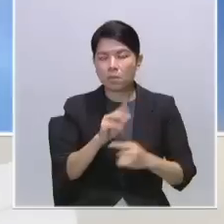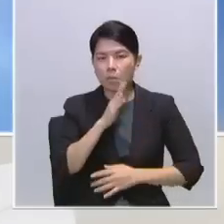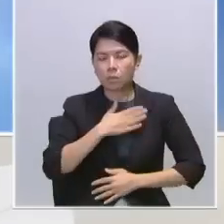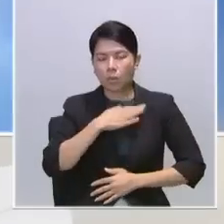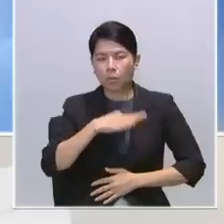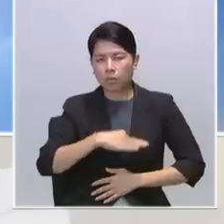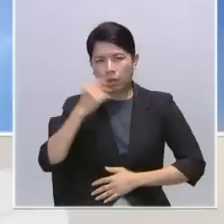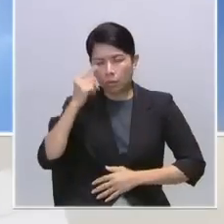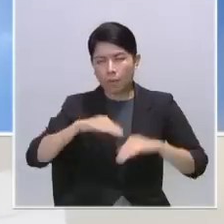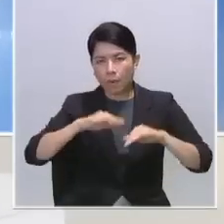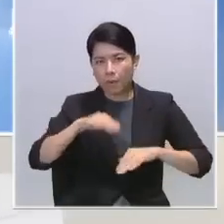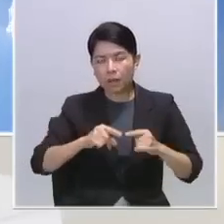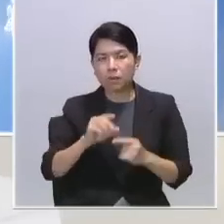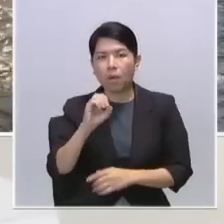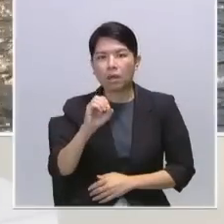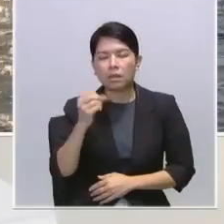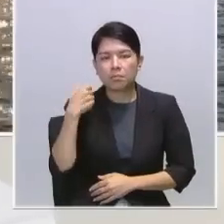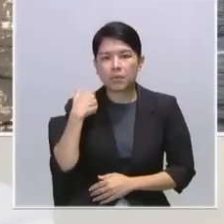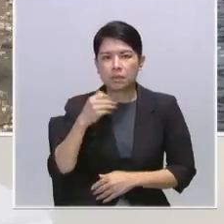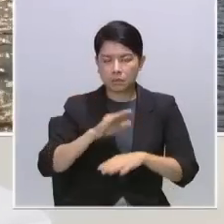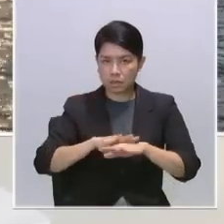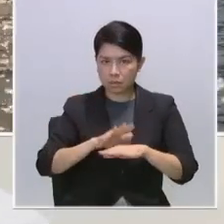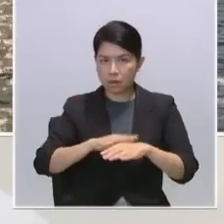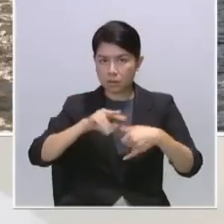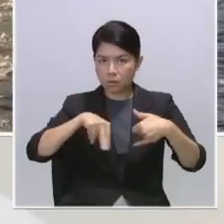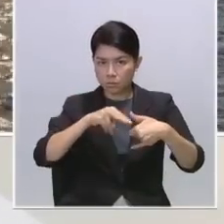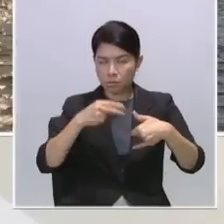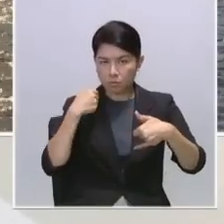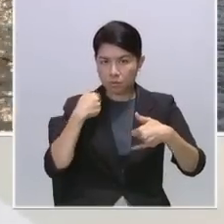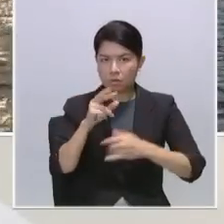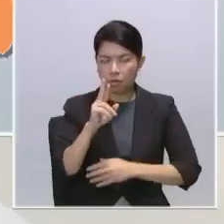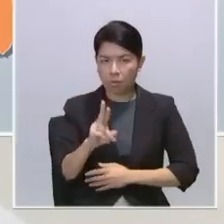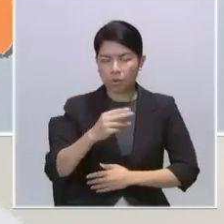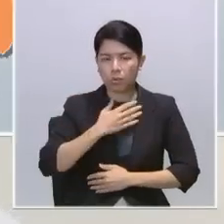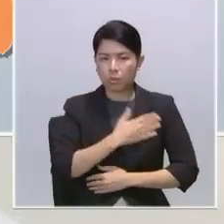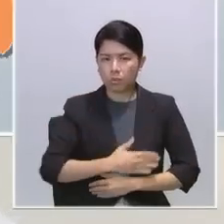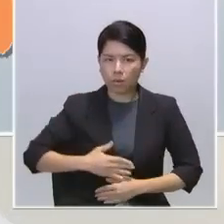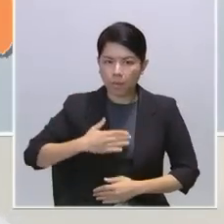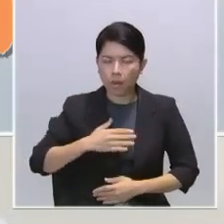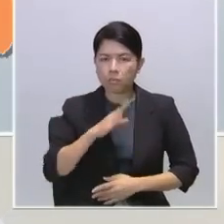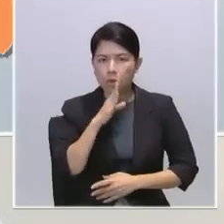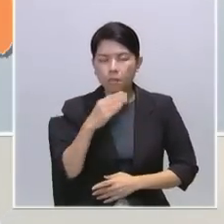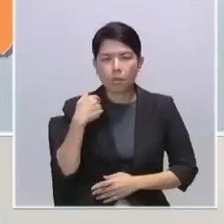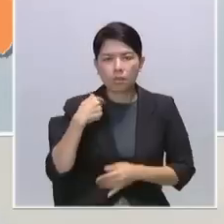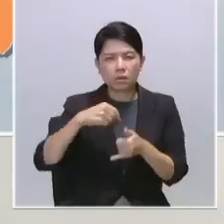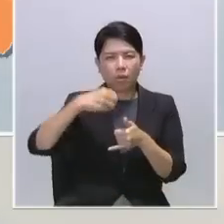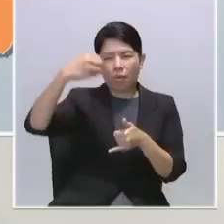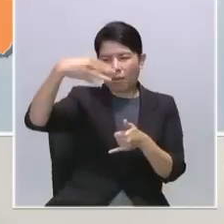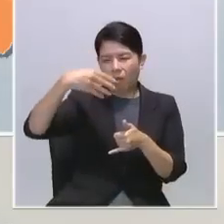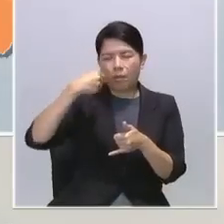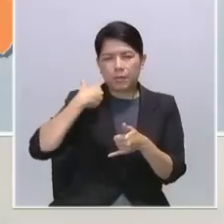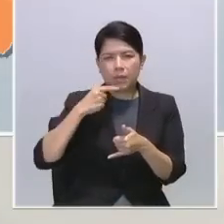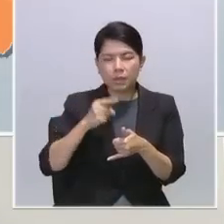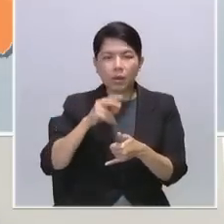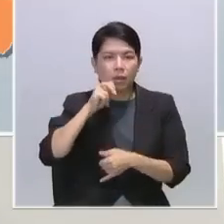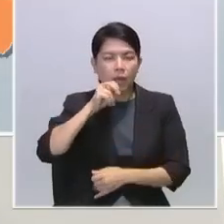ะครับดังนั้นก็ต้องระวังสุขภาพนะไม่ไปอยู่ในพื้นที่กลางแจ้งนานๆนะครับหรือว่าถ้าต้องไปอยู่จริงๆหลีกเลี่ยงไม่ได้เนี่ยจิบน้ำบ่